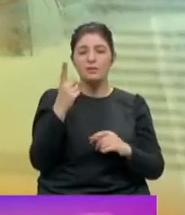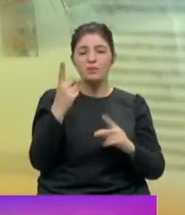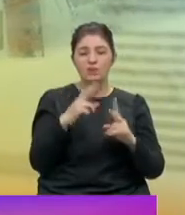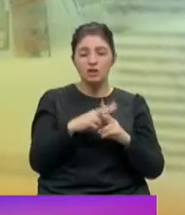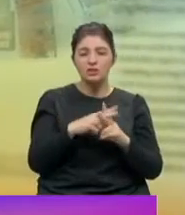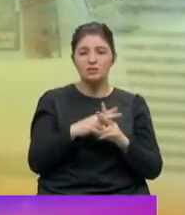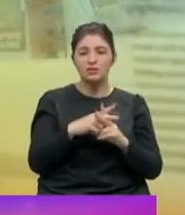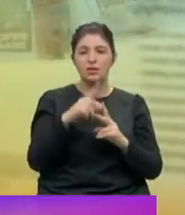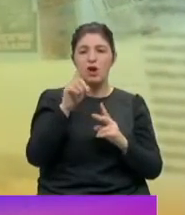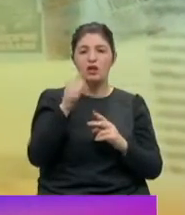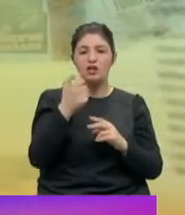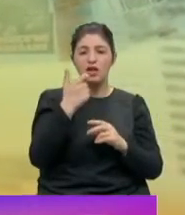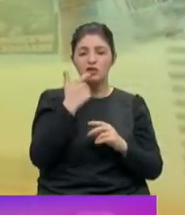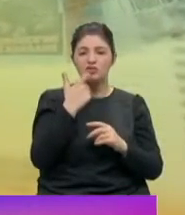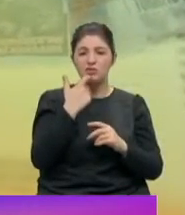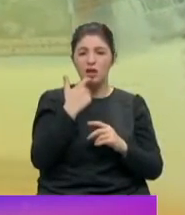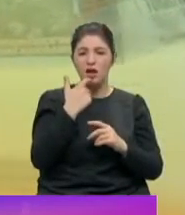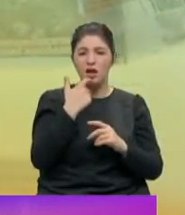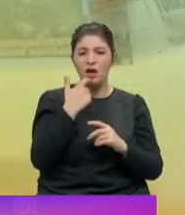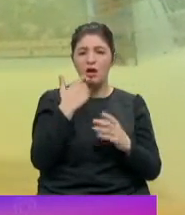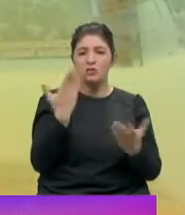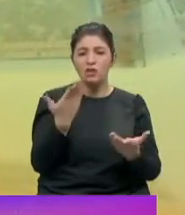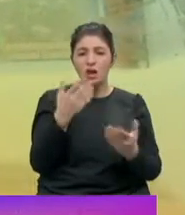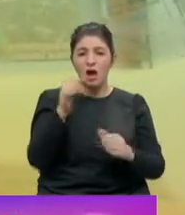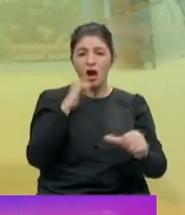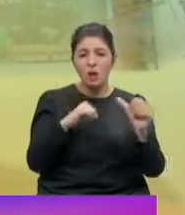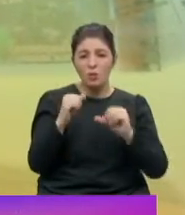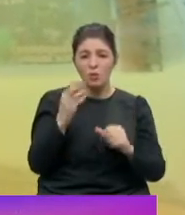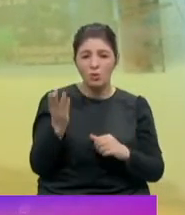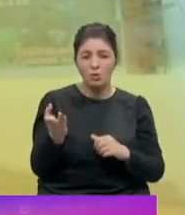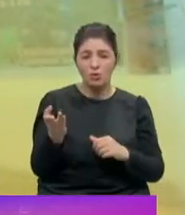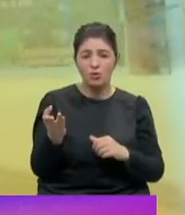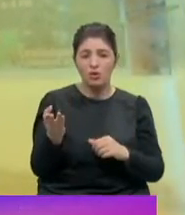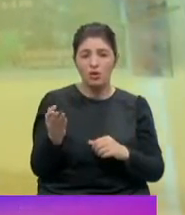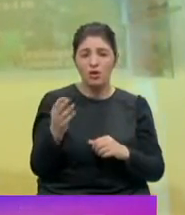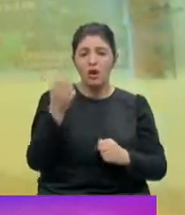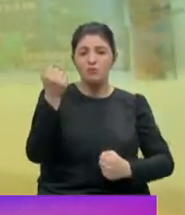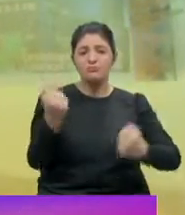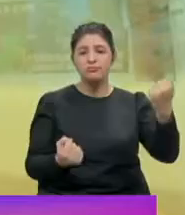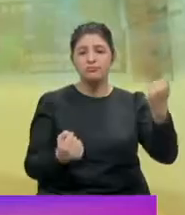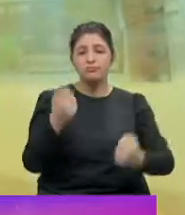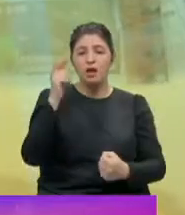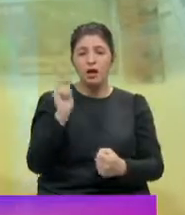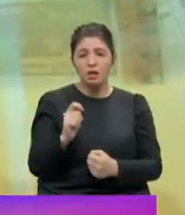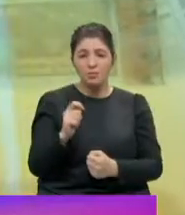polisimiz 16 yaşında, üstelik alkollü, direksiyon başına